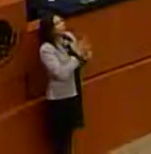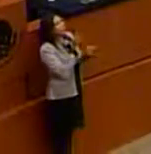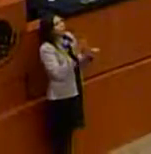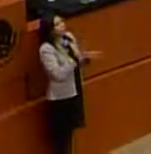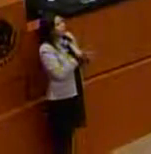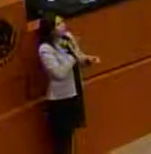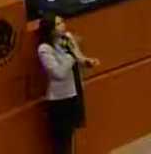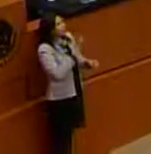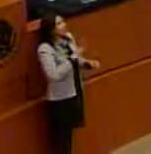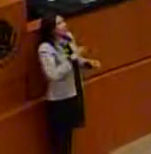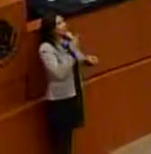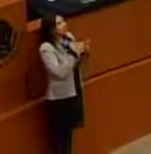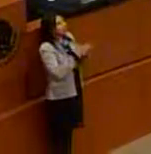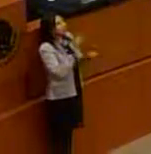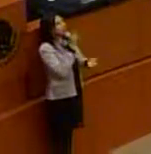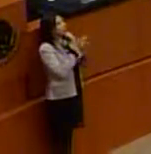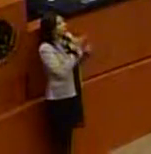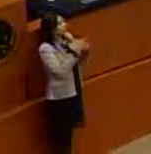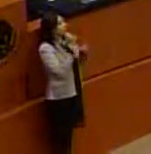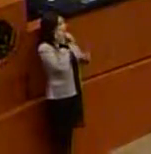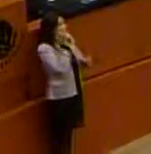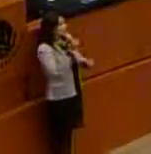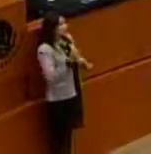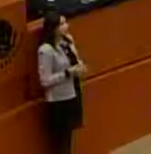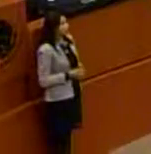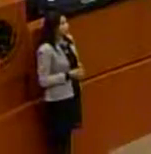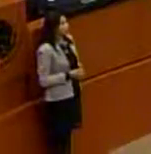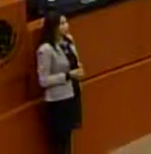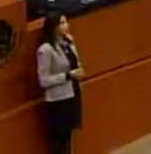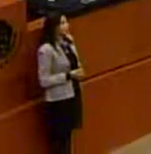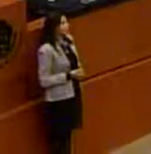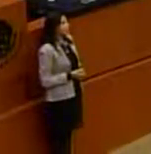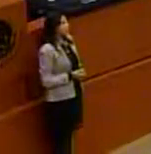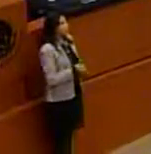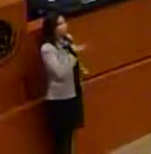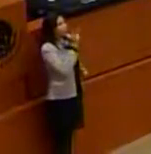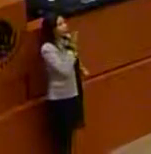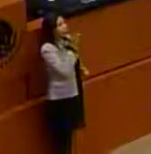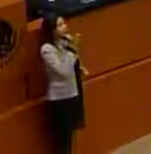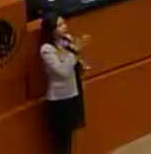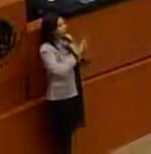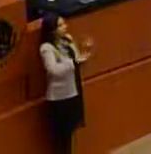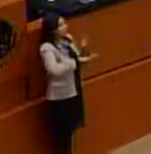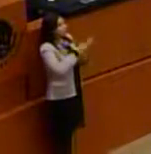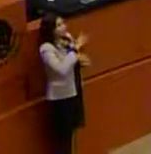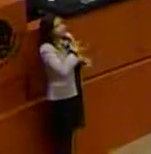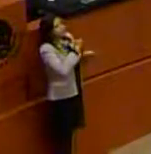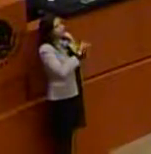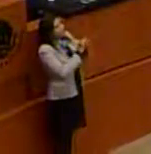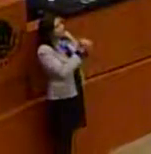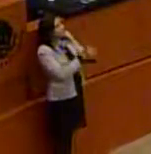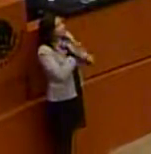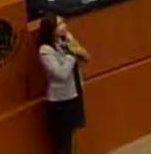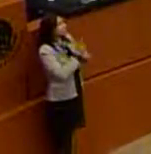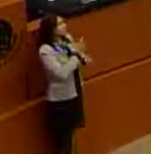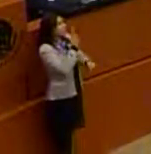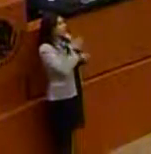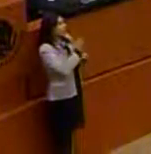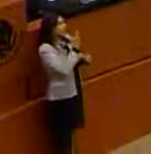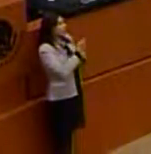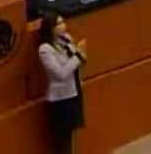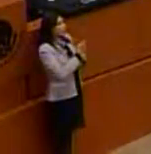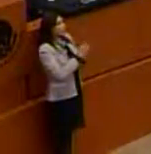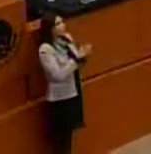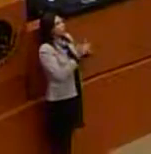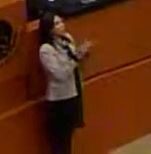passé. Il y a plusieurs raisons pour que ce scénario catastrophe de nouveau ne se produise jamais. D'abord, si la droite avait la volonté